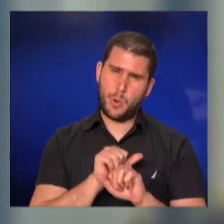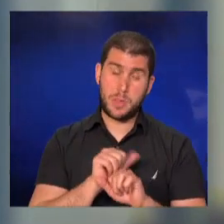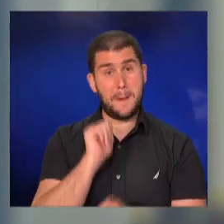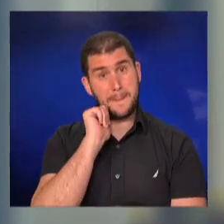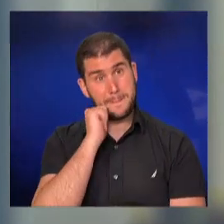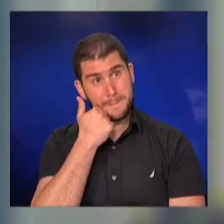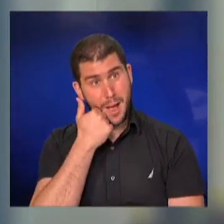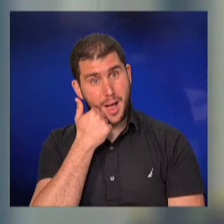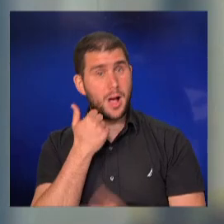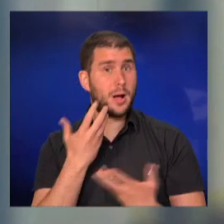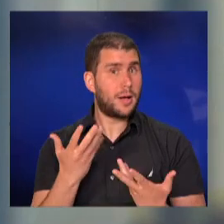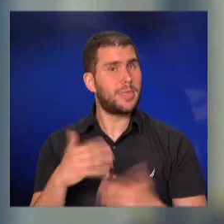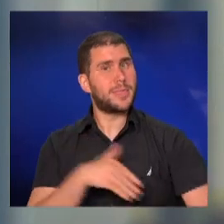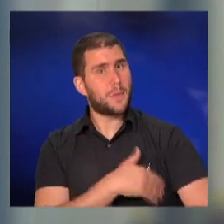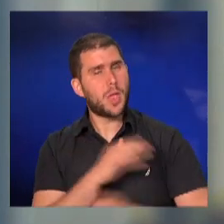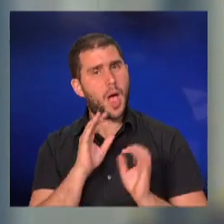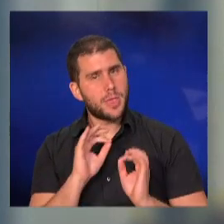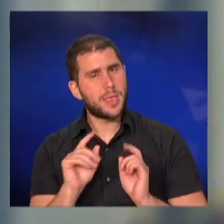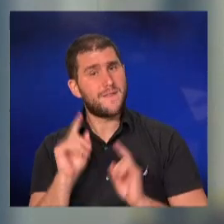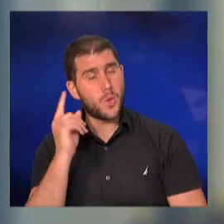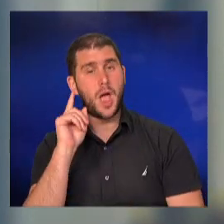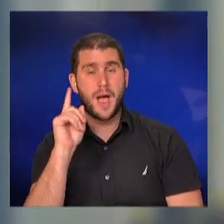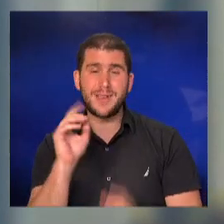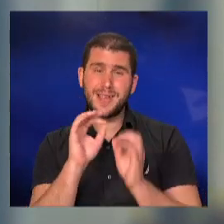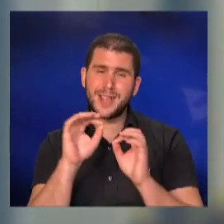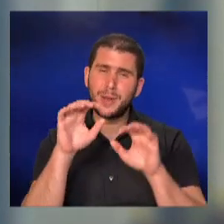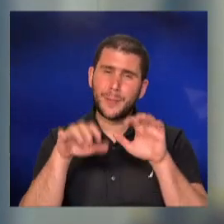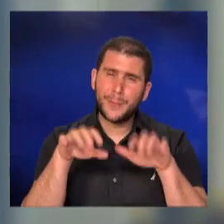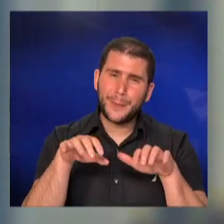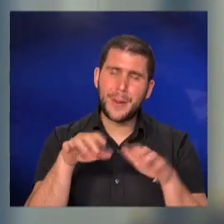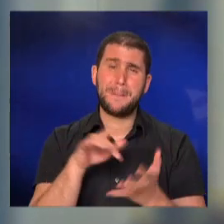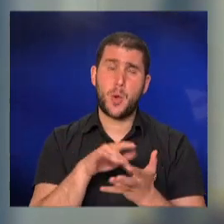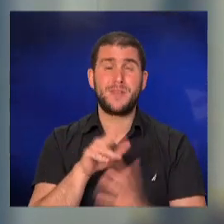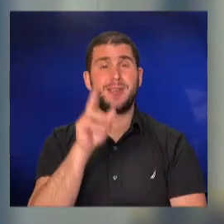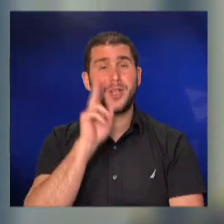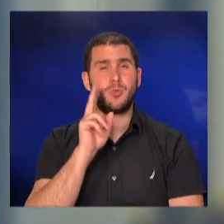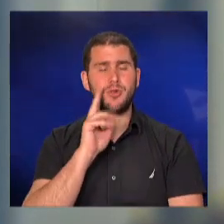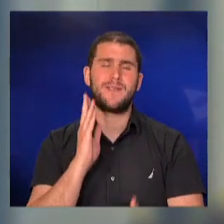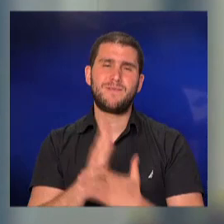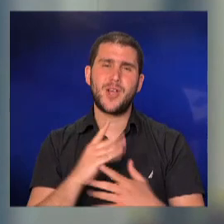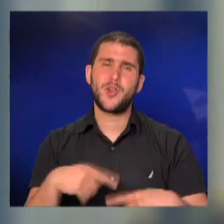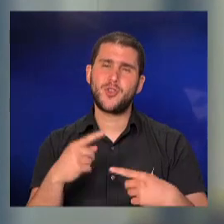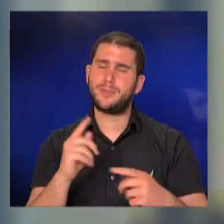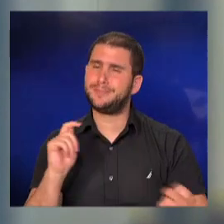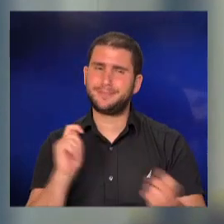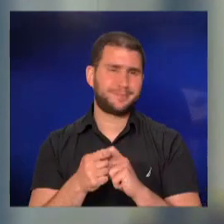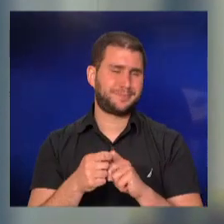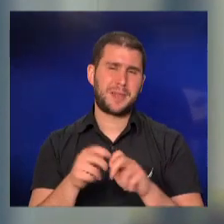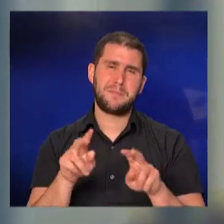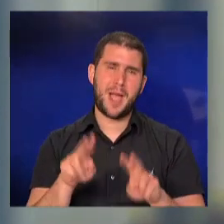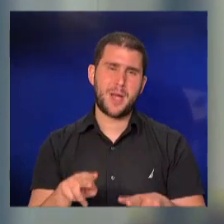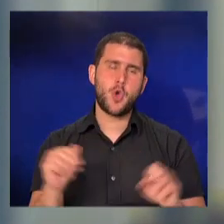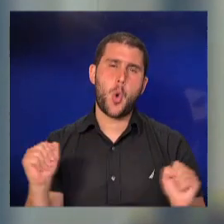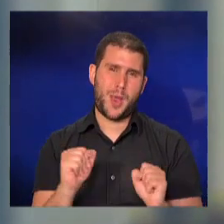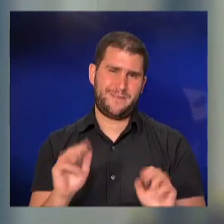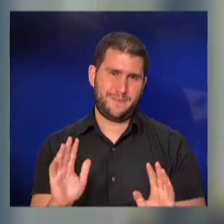אומנם טמפרטורות עדיין תהיינה גבוהות, אבל יתחיל לרדת גשם מקומי, ויום שישי זה יום שהוא לחלוטין, לחלוטין